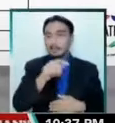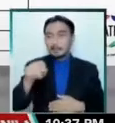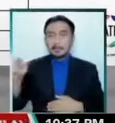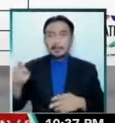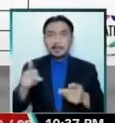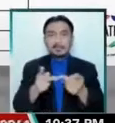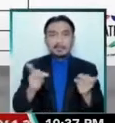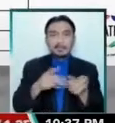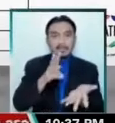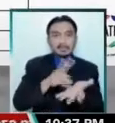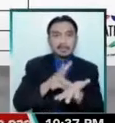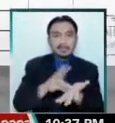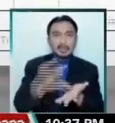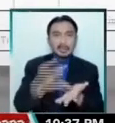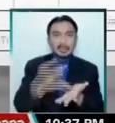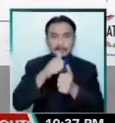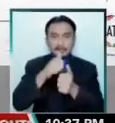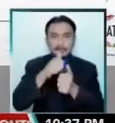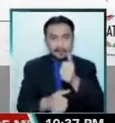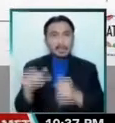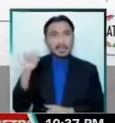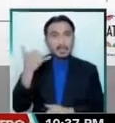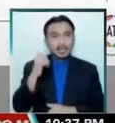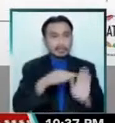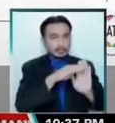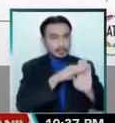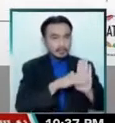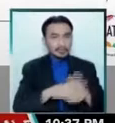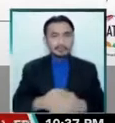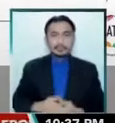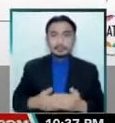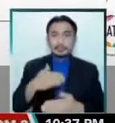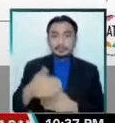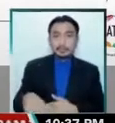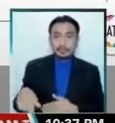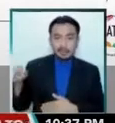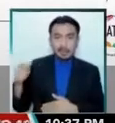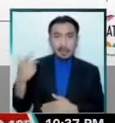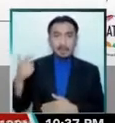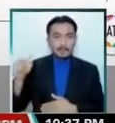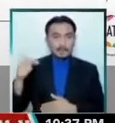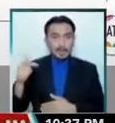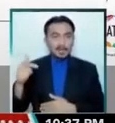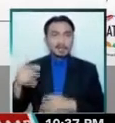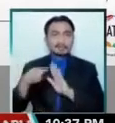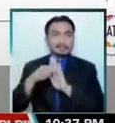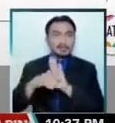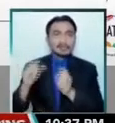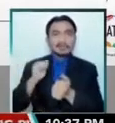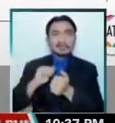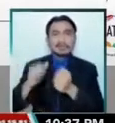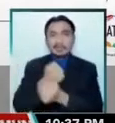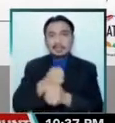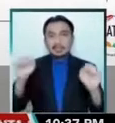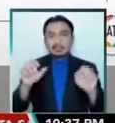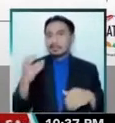may boundary na talaga no? Pagdating sa green list na bansa at fully vaccinated, hindi na kailangan mag-facility-based quarantine.